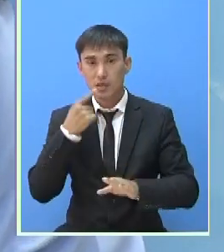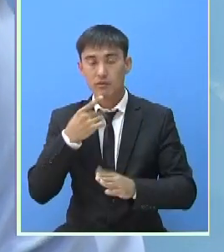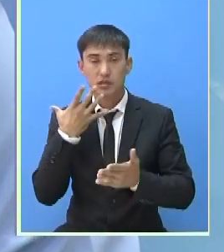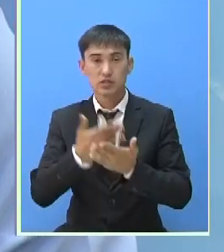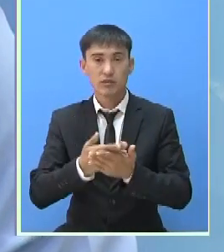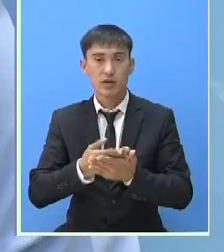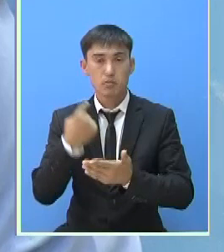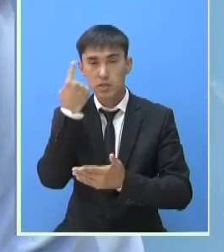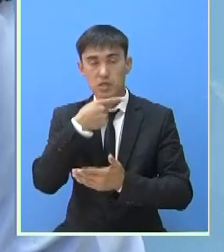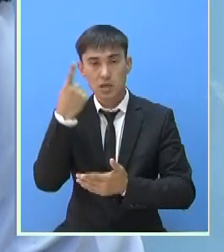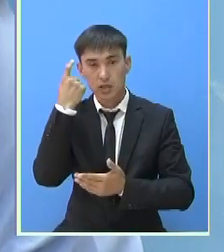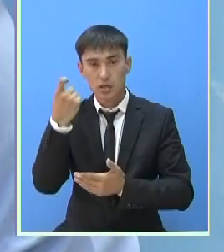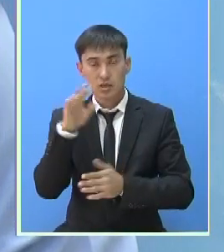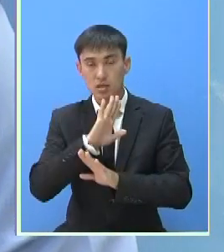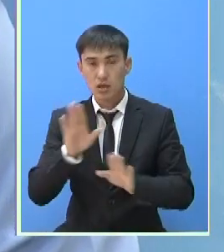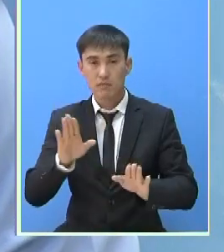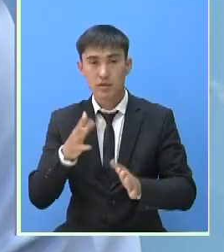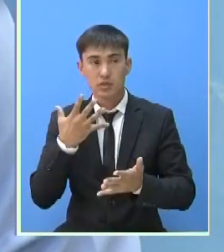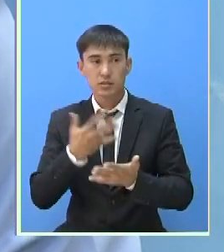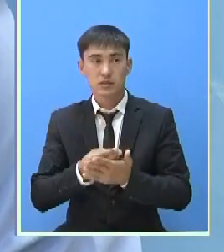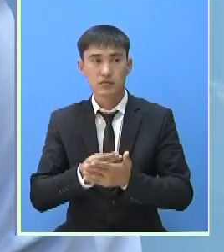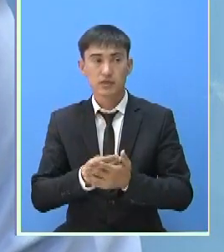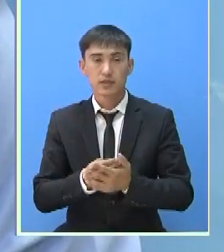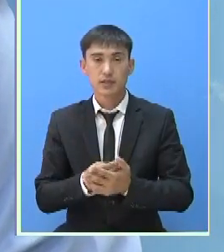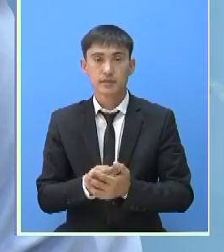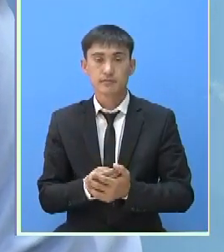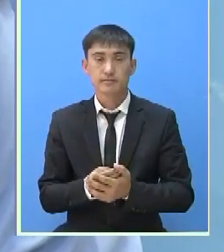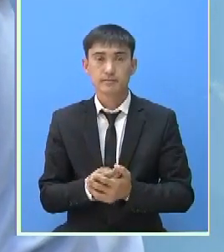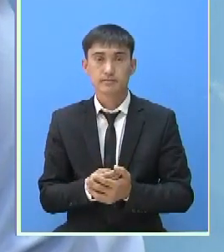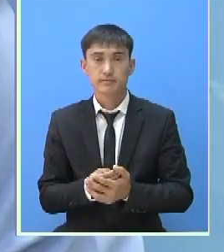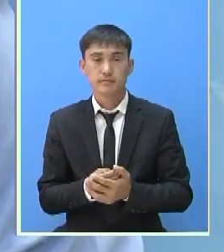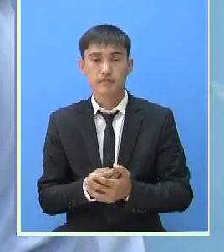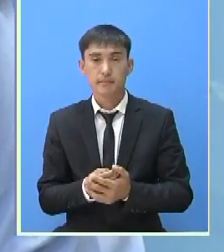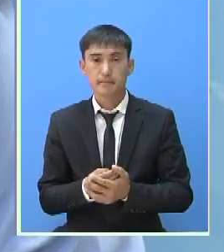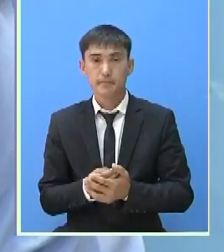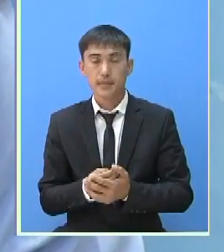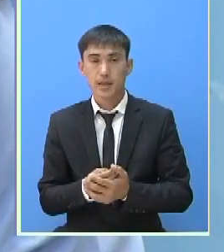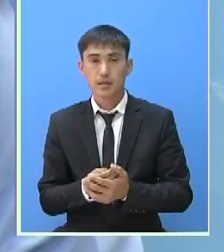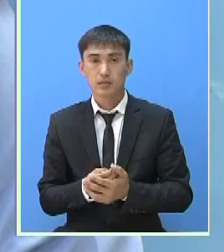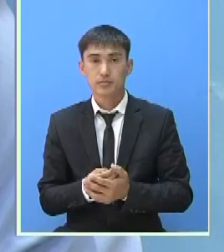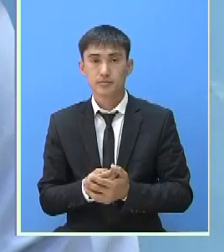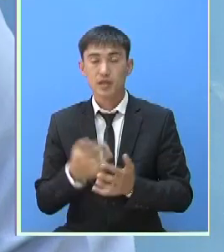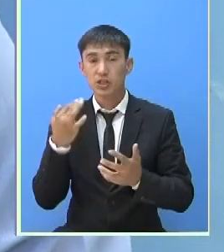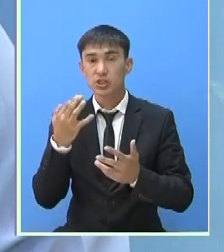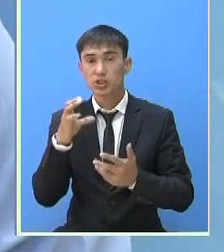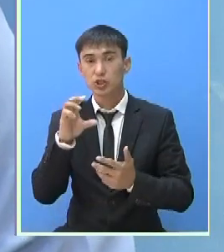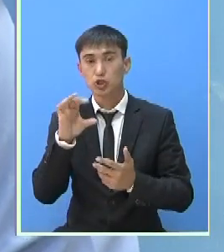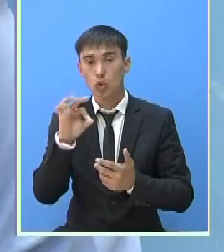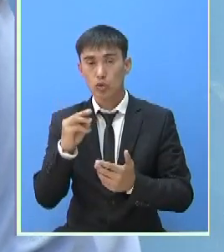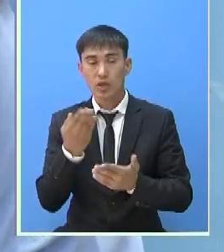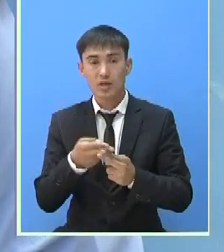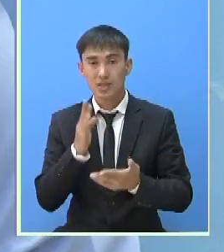своих персональных данных, не говорить, говорить о своих счетах, какие